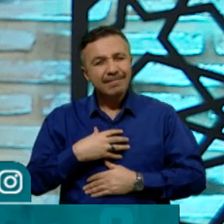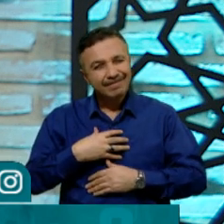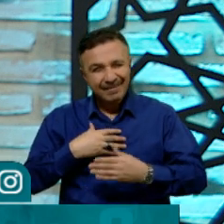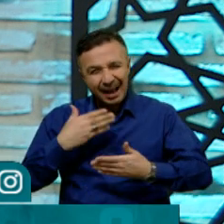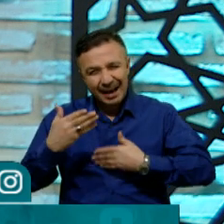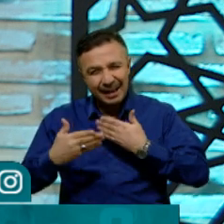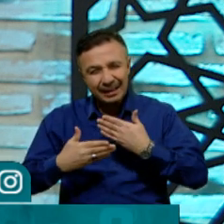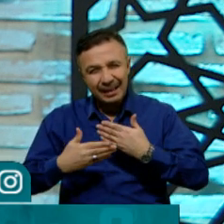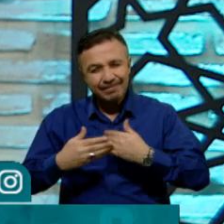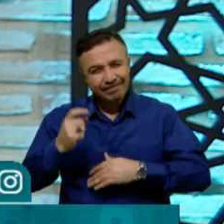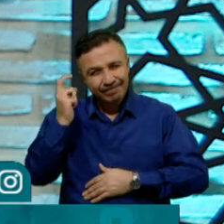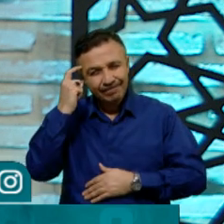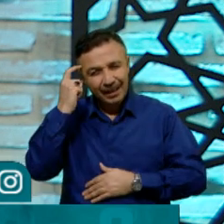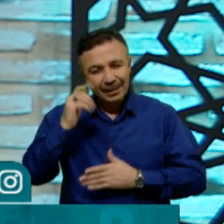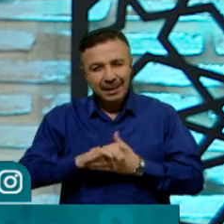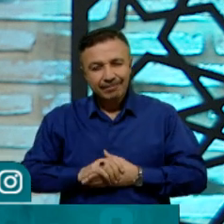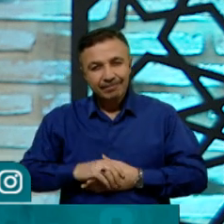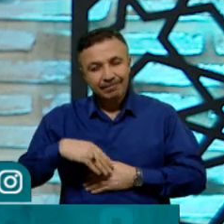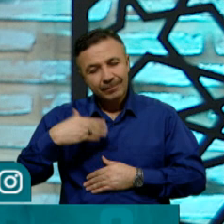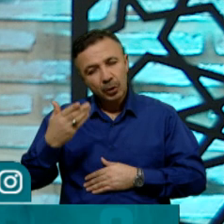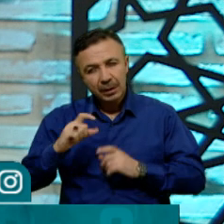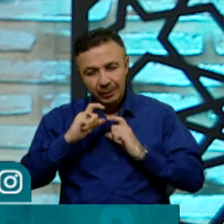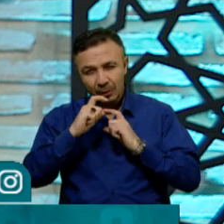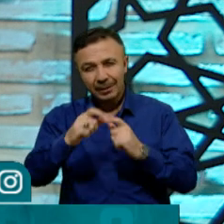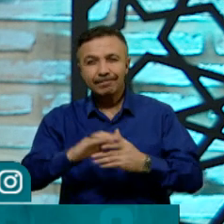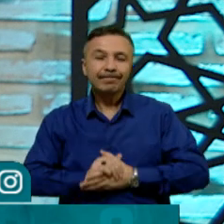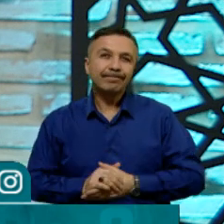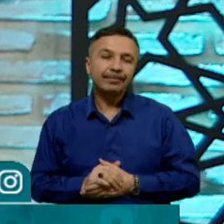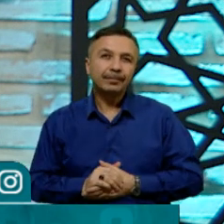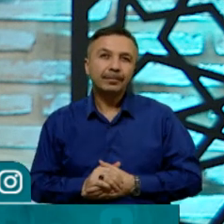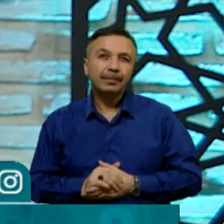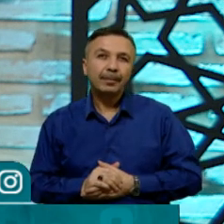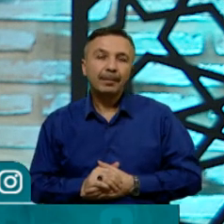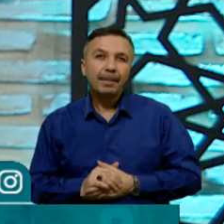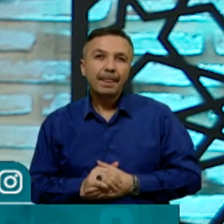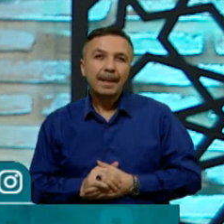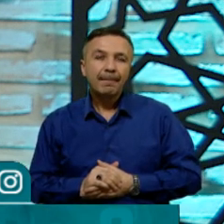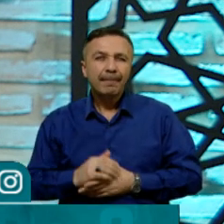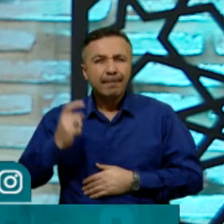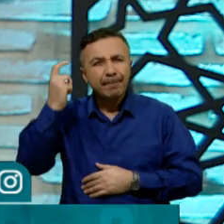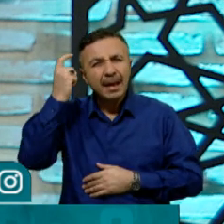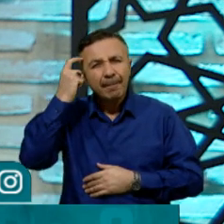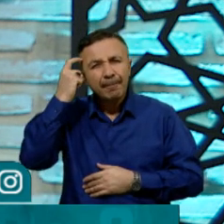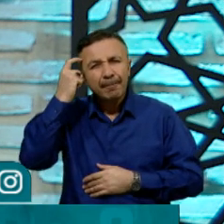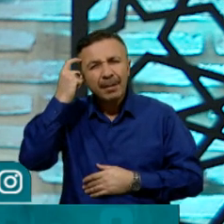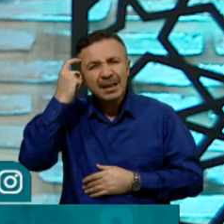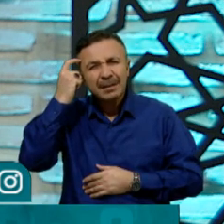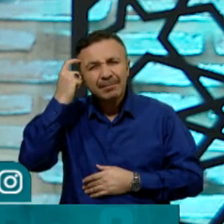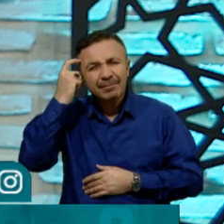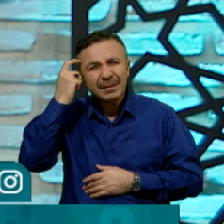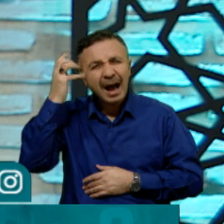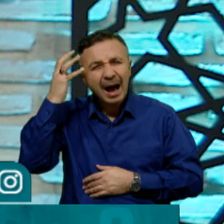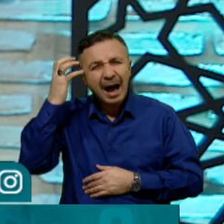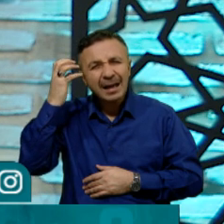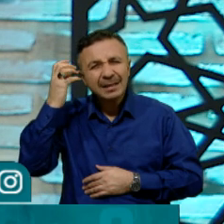soruyu sorduğumda sorular mı soruyorum söyleyeceğim Peki bu yüzden başımdan rahatsızım beyine giden damarlarda